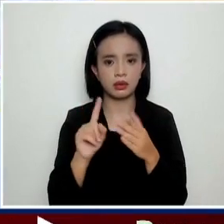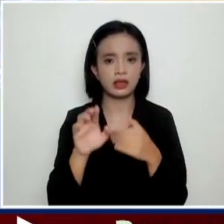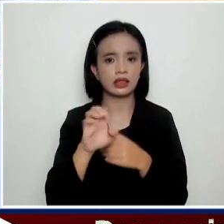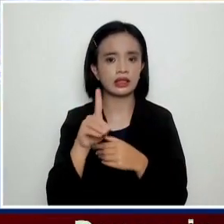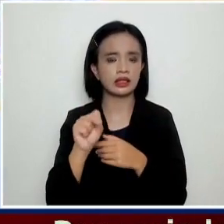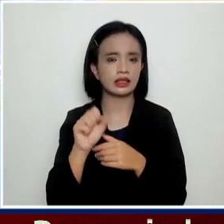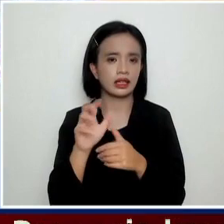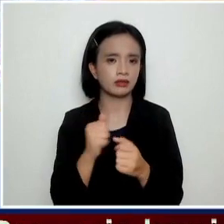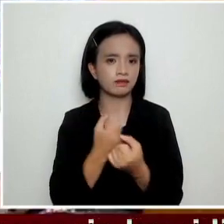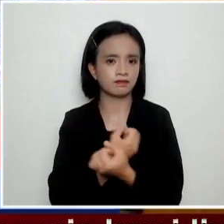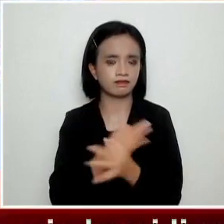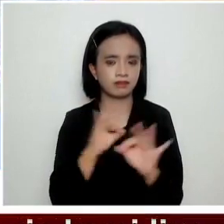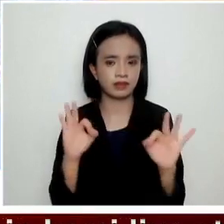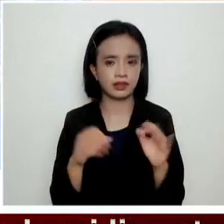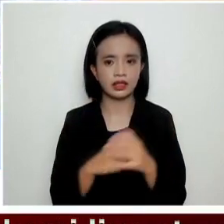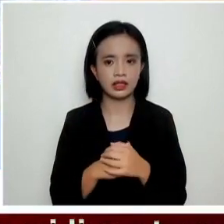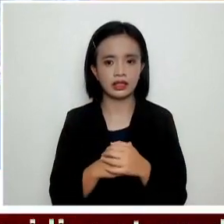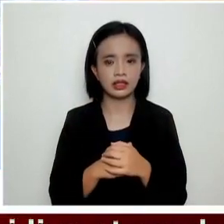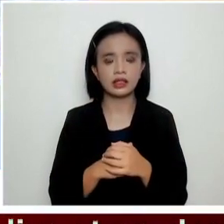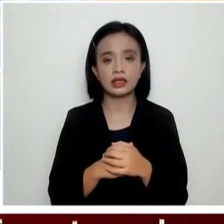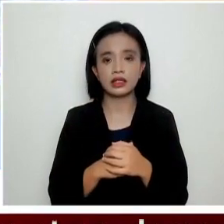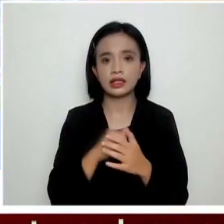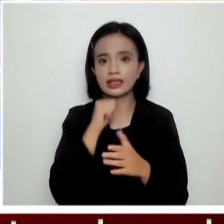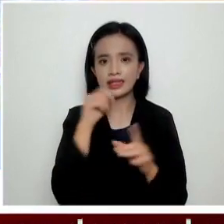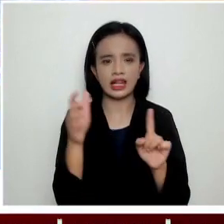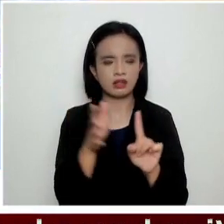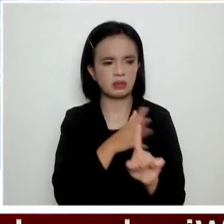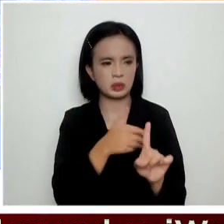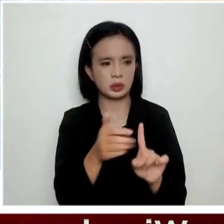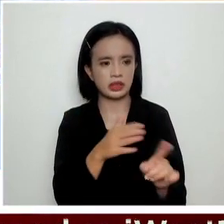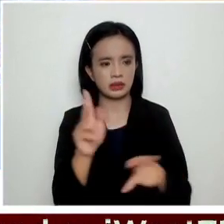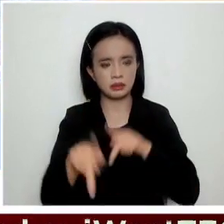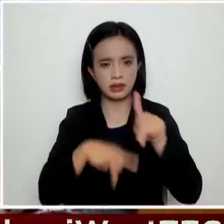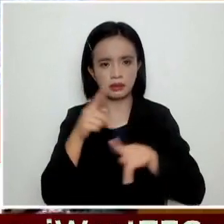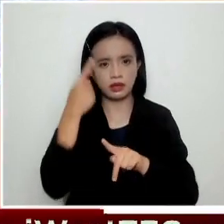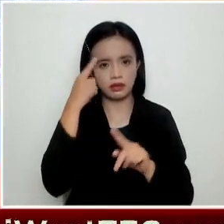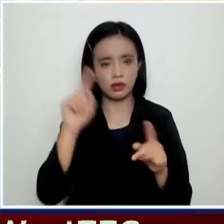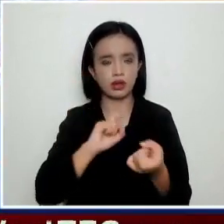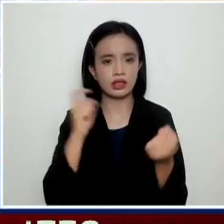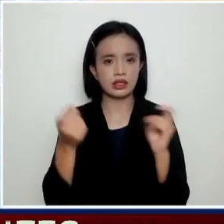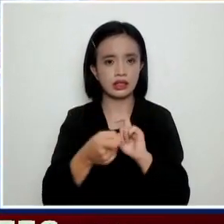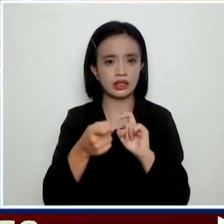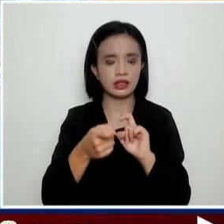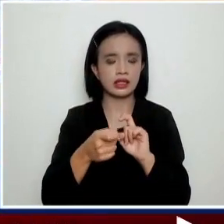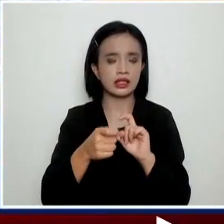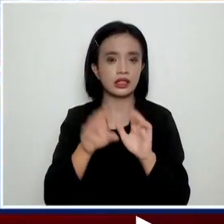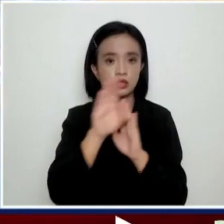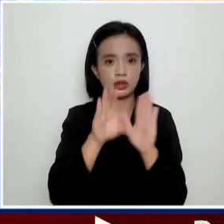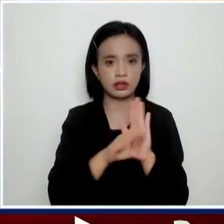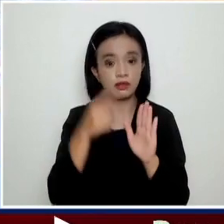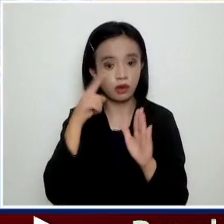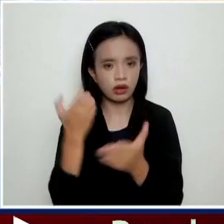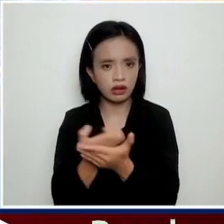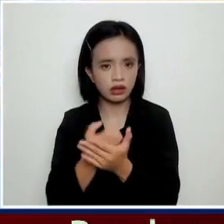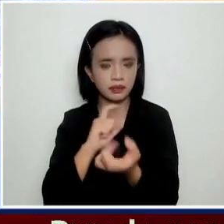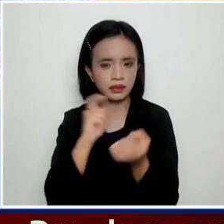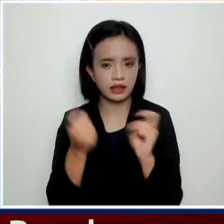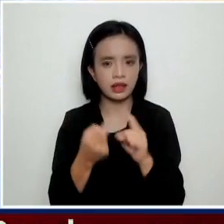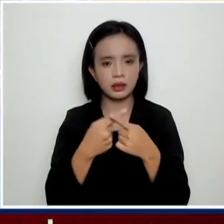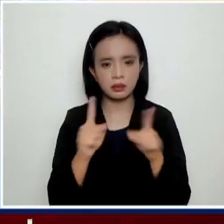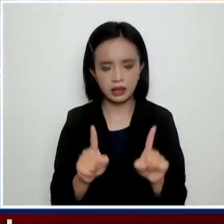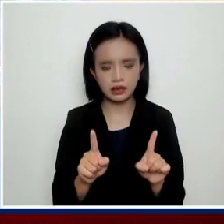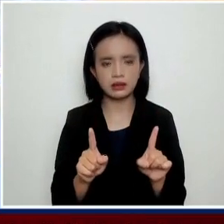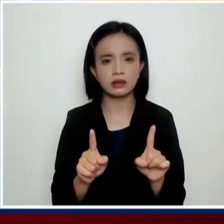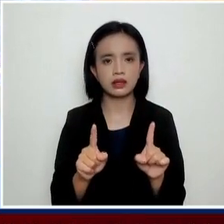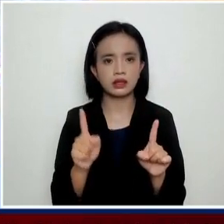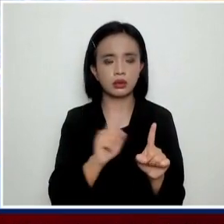uprising. Huwag nating linlangin ang taong bayan sa CONCON para sa ECON. Lamang ito ang layunin, amuin at pakalmahin ang